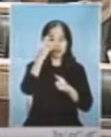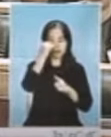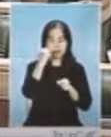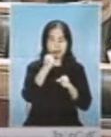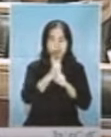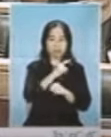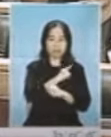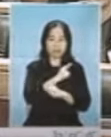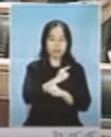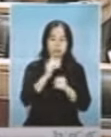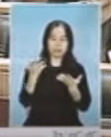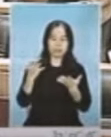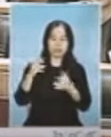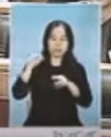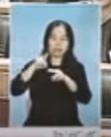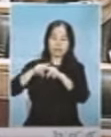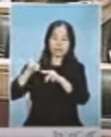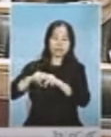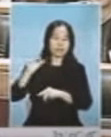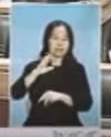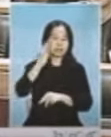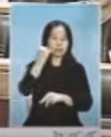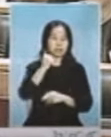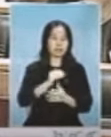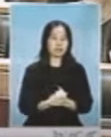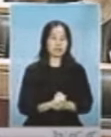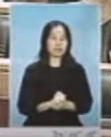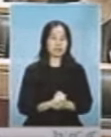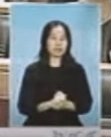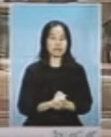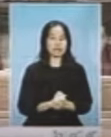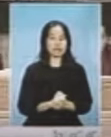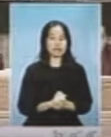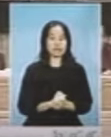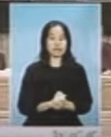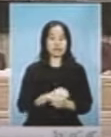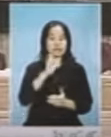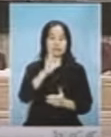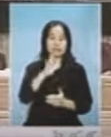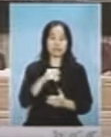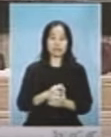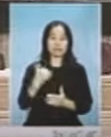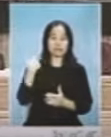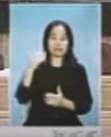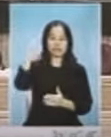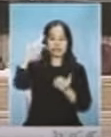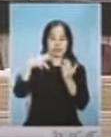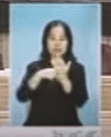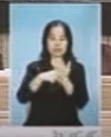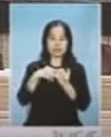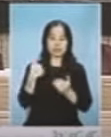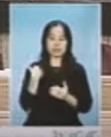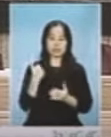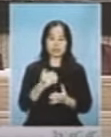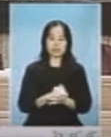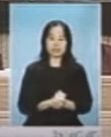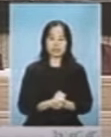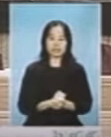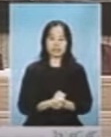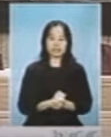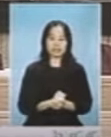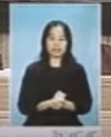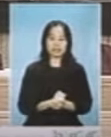ที่หายไปไหนอ่ะ จ่าประสิทธิ์งานเข้าแล้วฮะมีผู้ท้วงนะครับเชิญฮะ